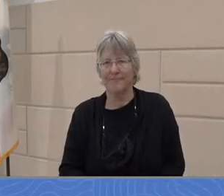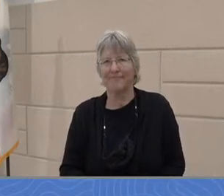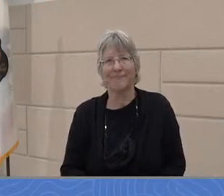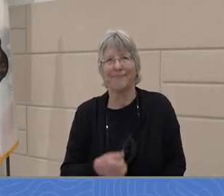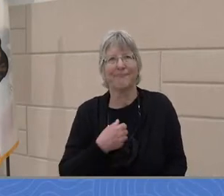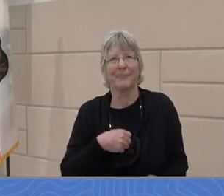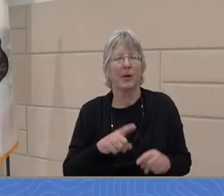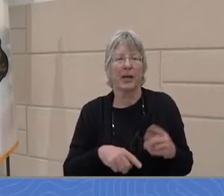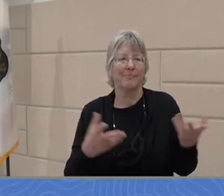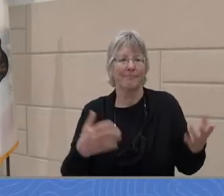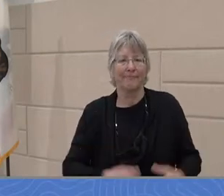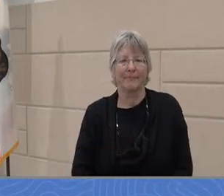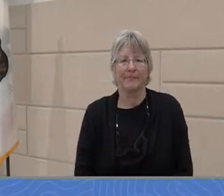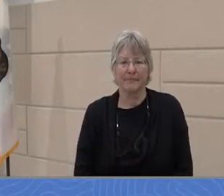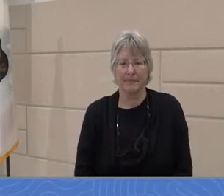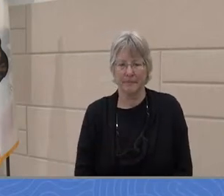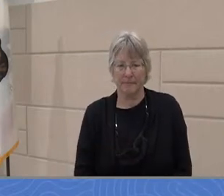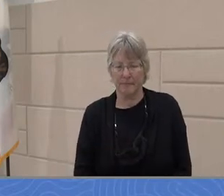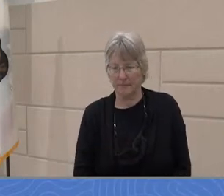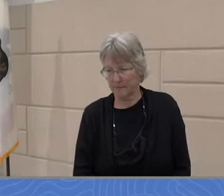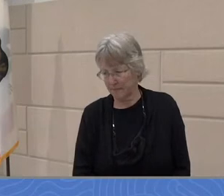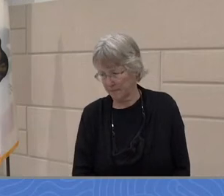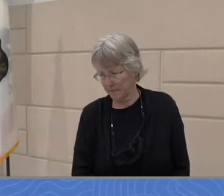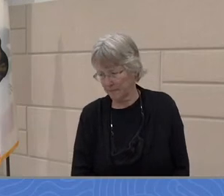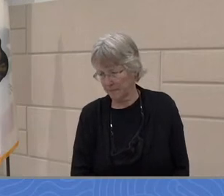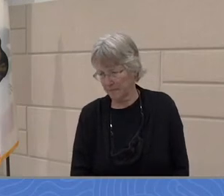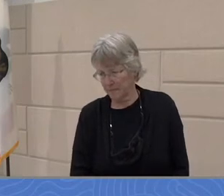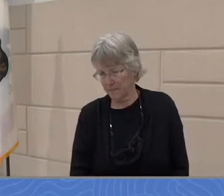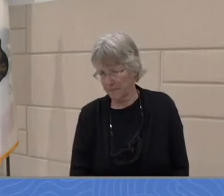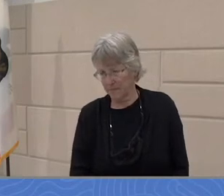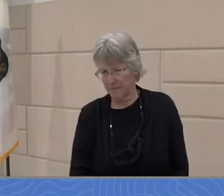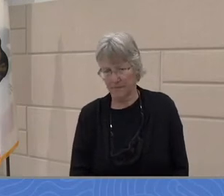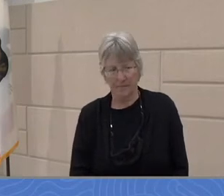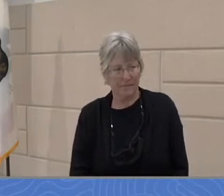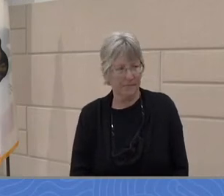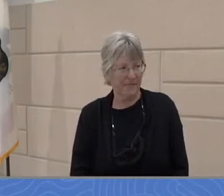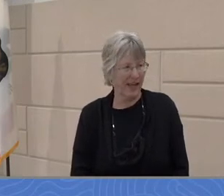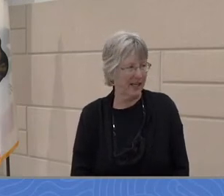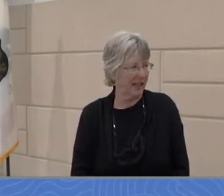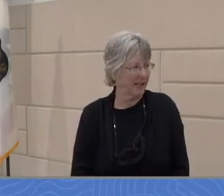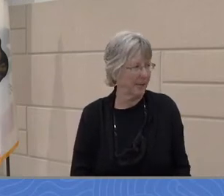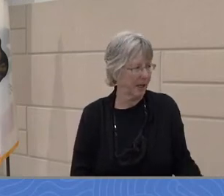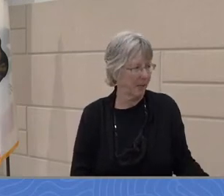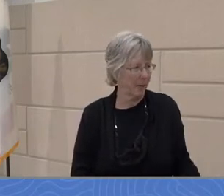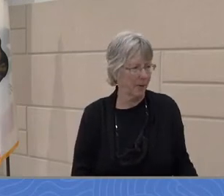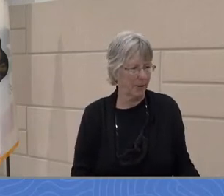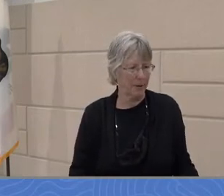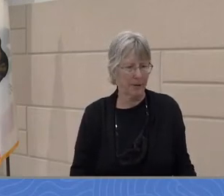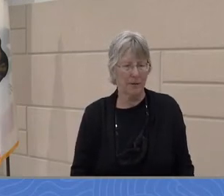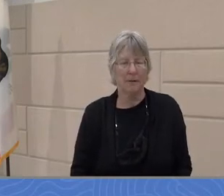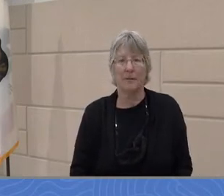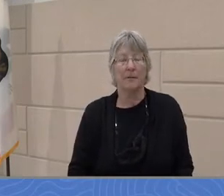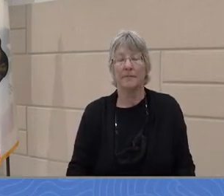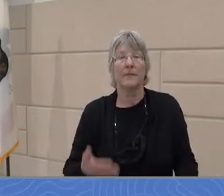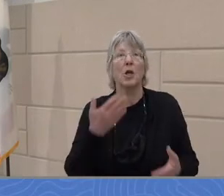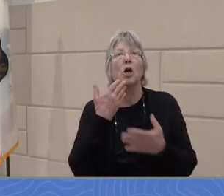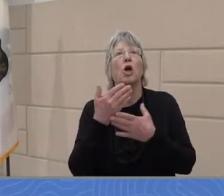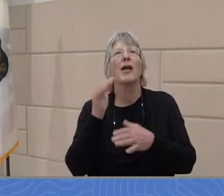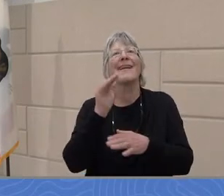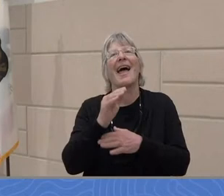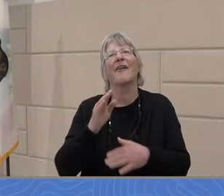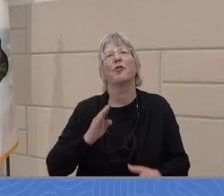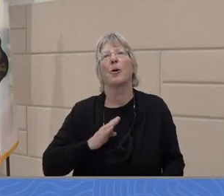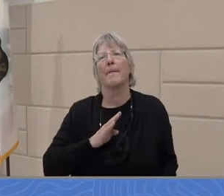ธอสำหรับครูนไอและสามเป็นปัญหาเซ็งๆออกกุนส่ง